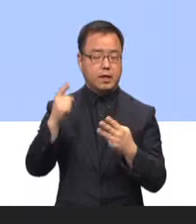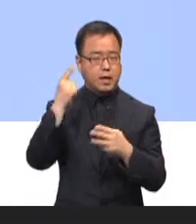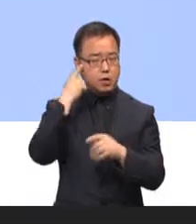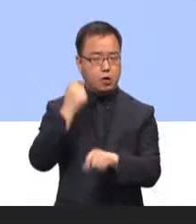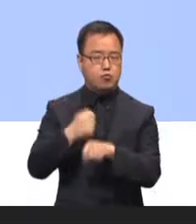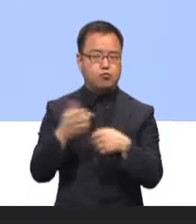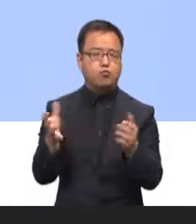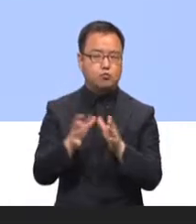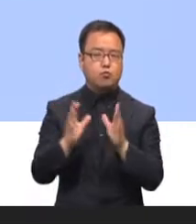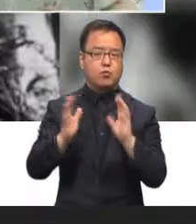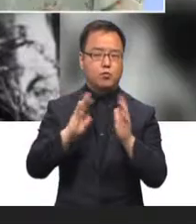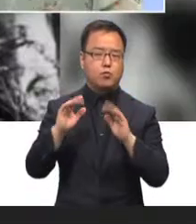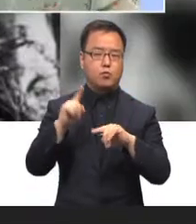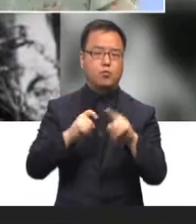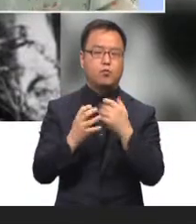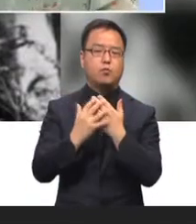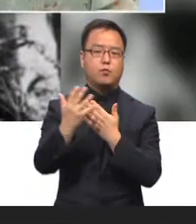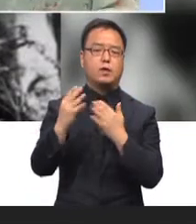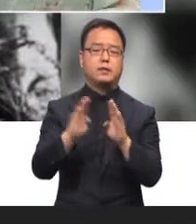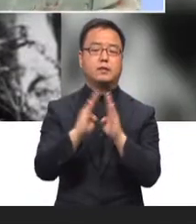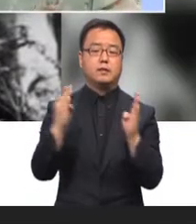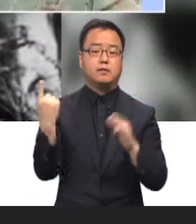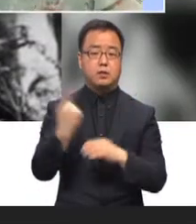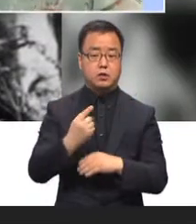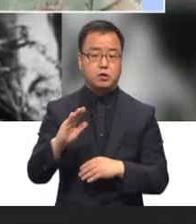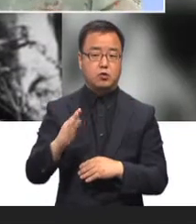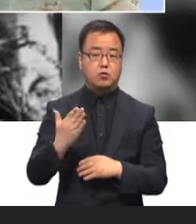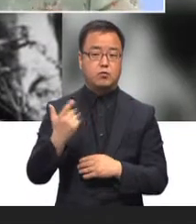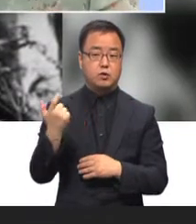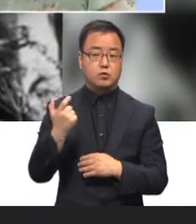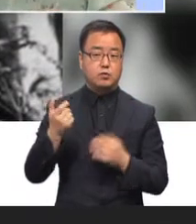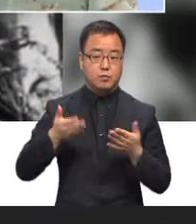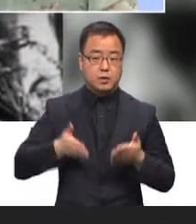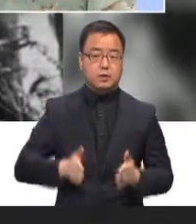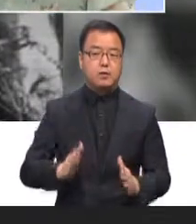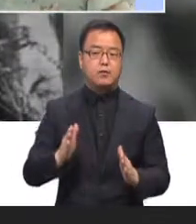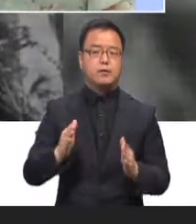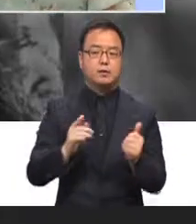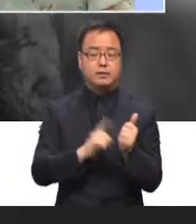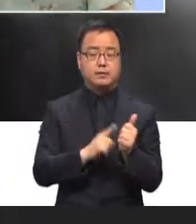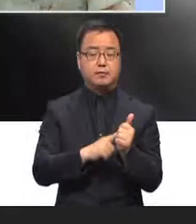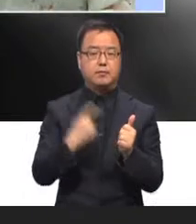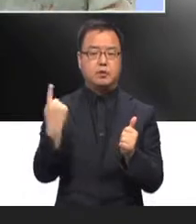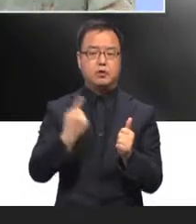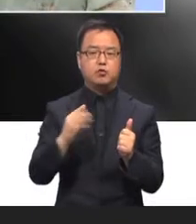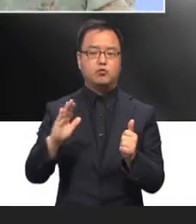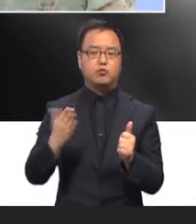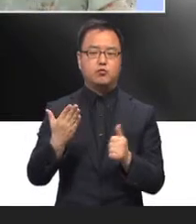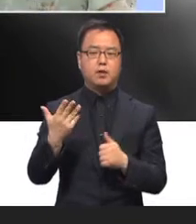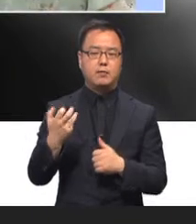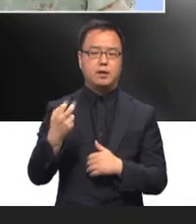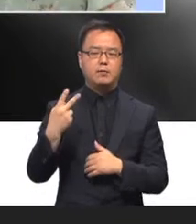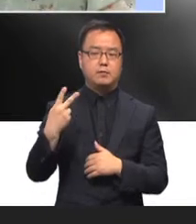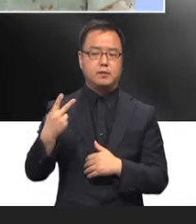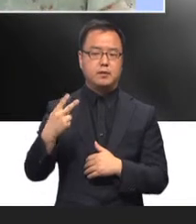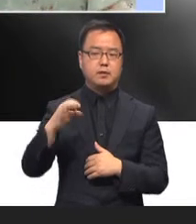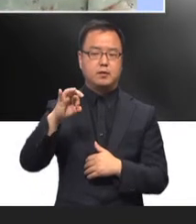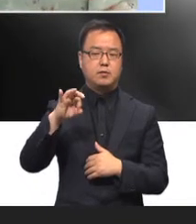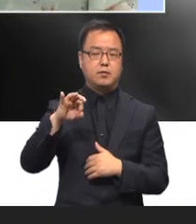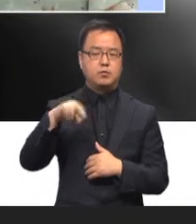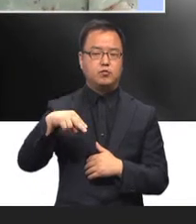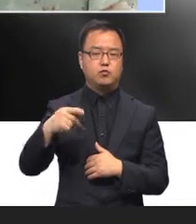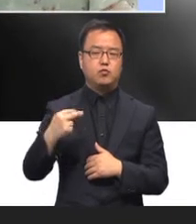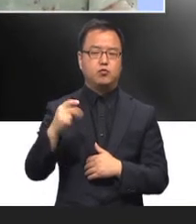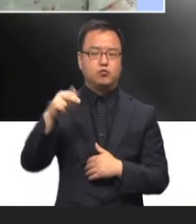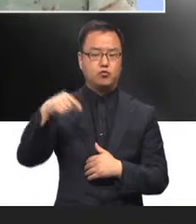을 열기도 했습니다 기형도 시의 는 1960년 생 인데요 어서 1982년에 연 3 윤동주 문학상 에 시 신목